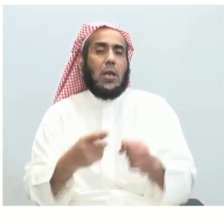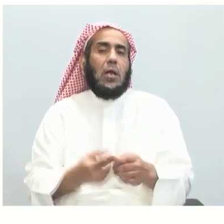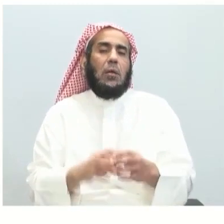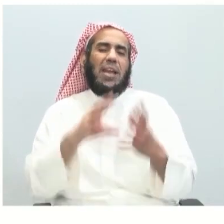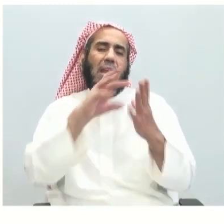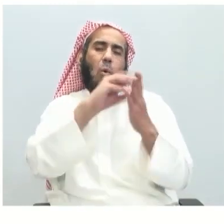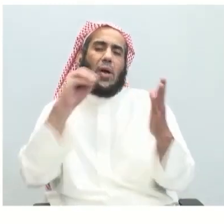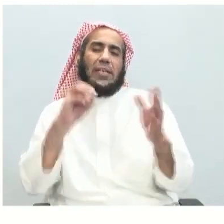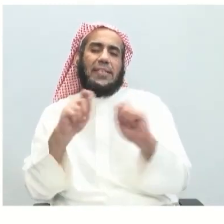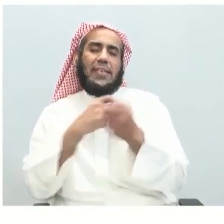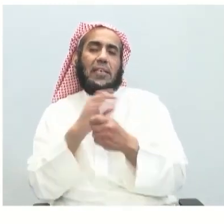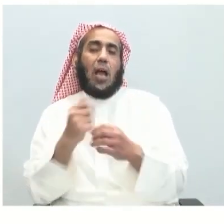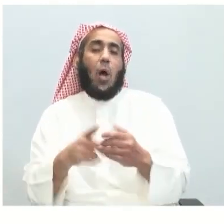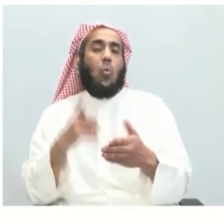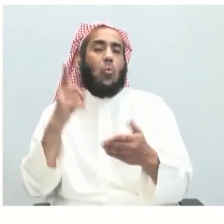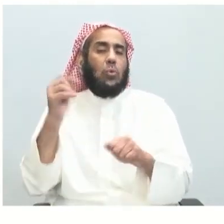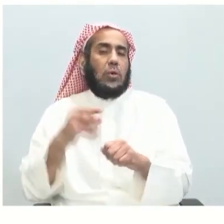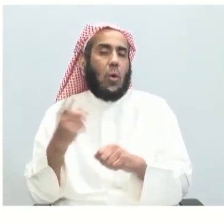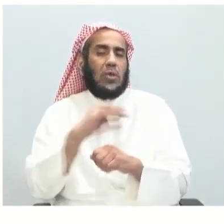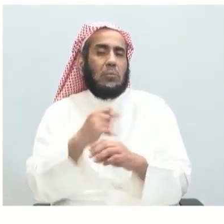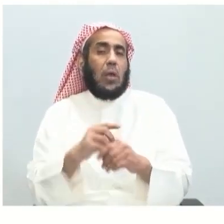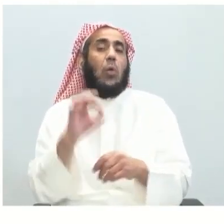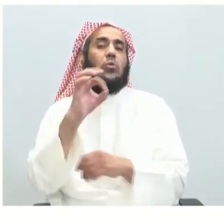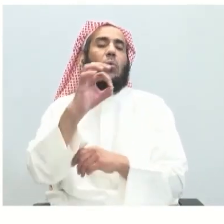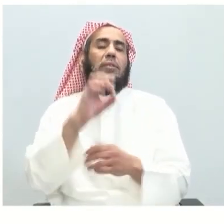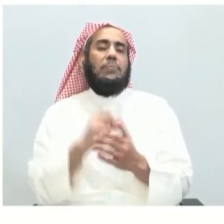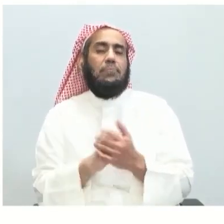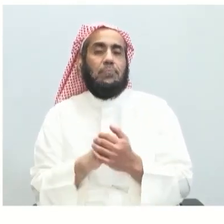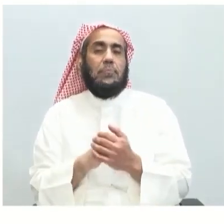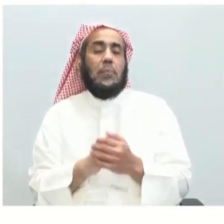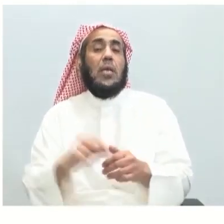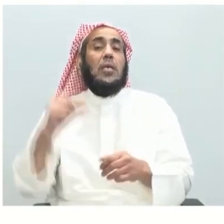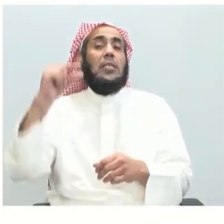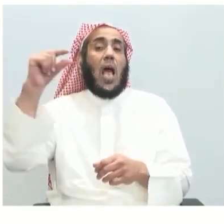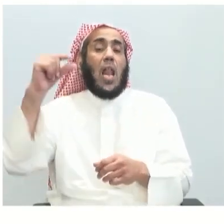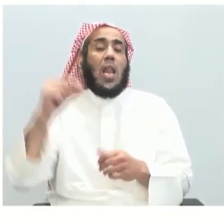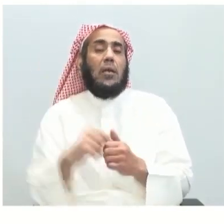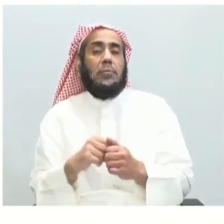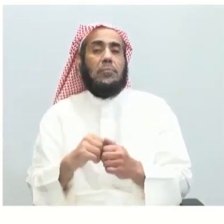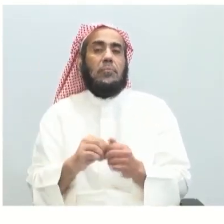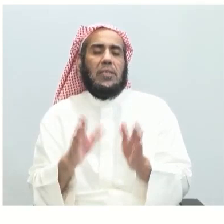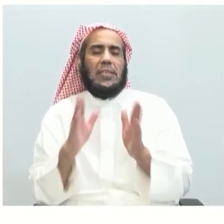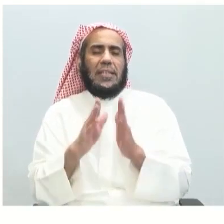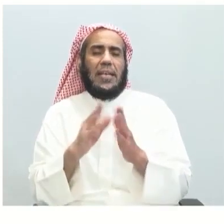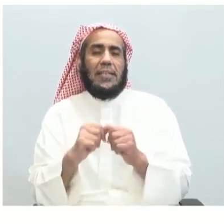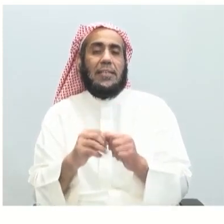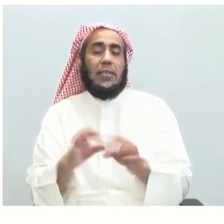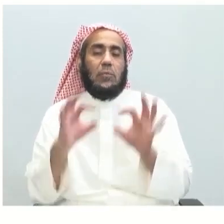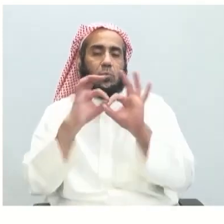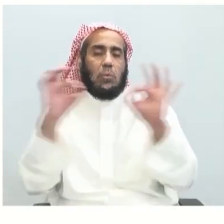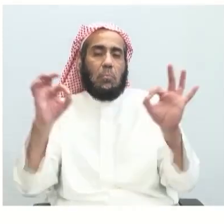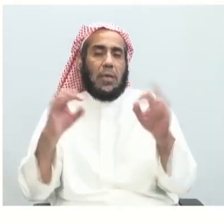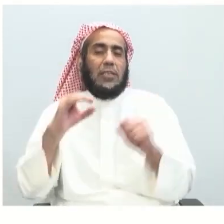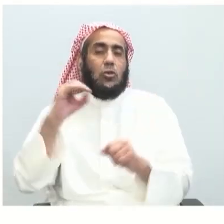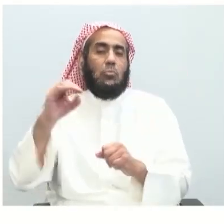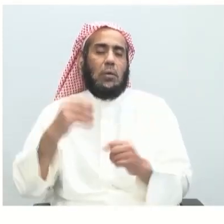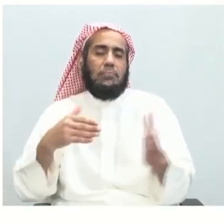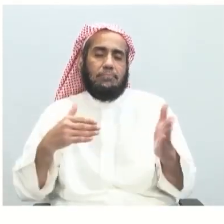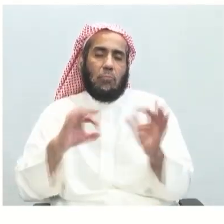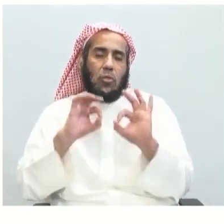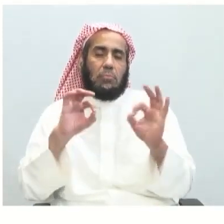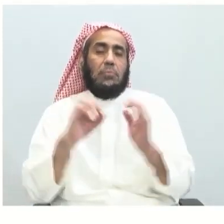نواسخ او نواصب او جوازم دال هنا تحديد مسممات الجمله تحديد